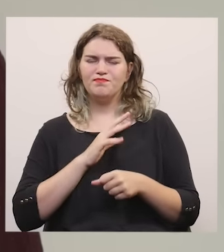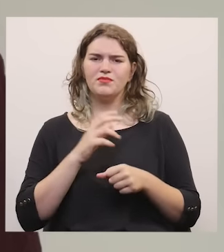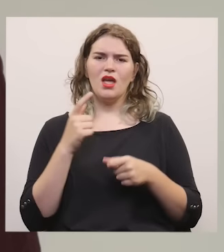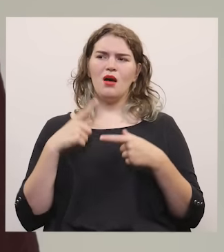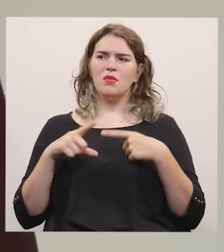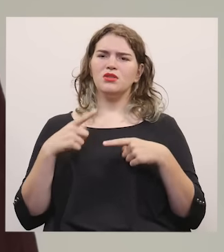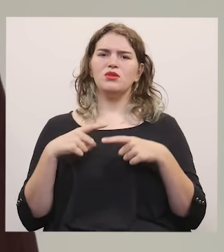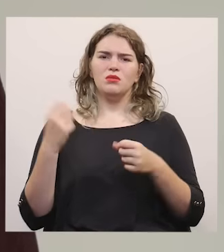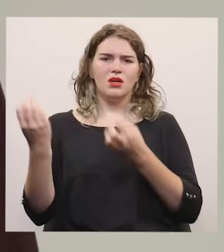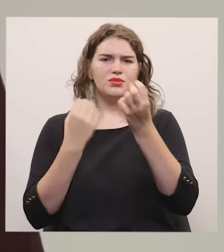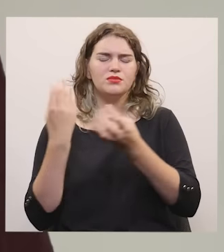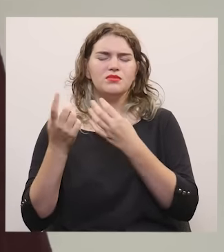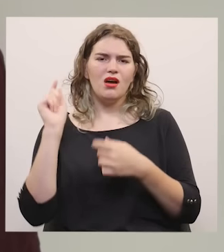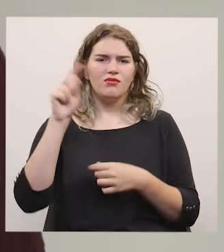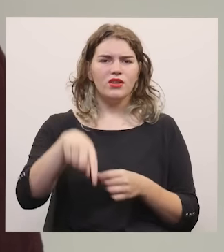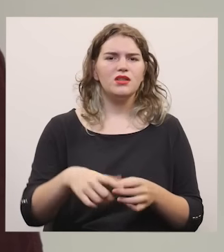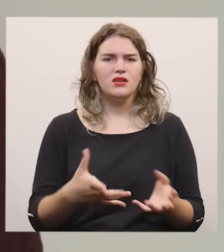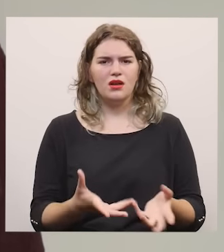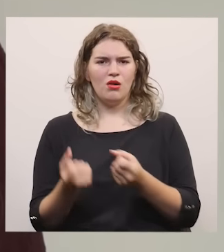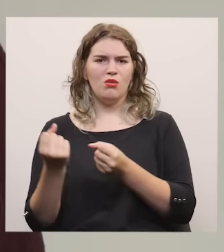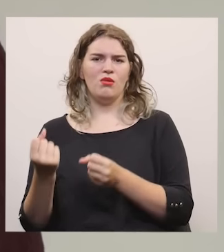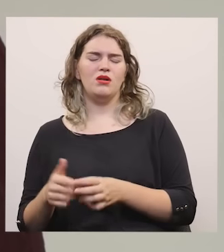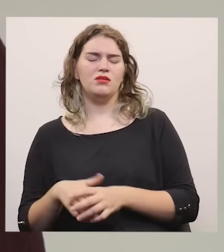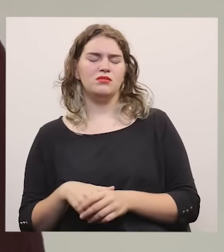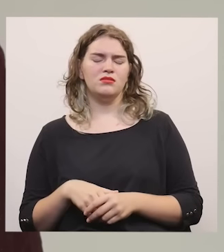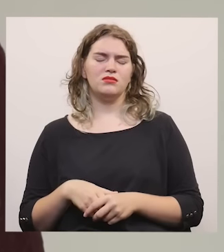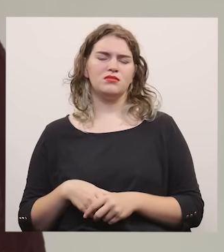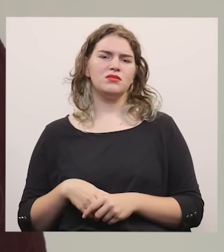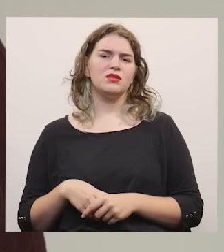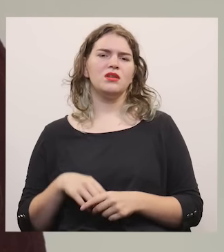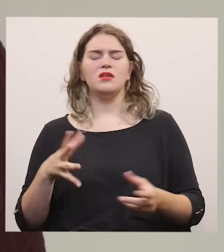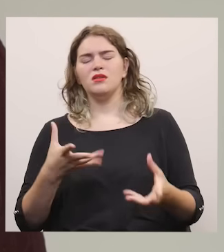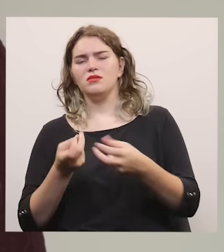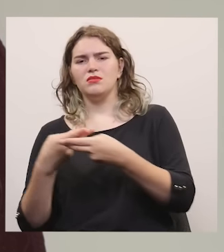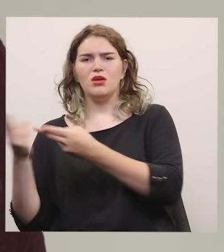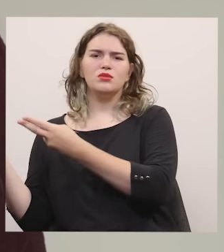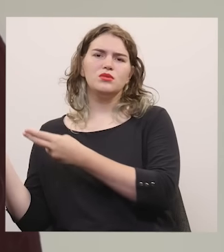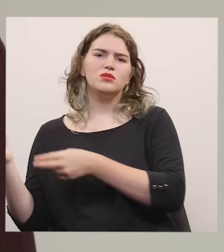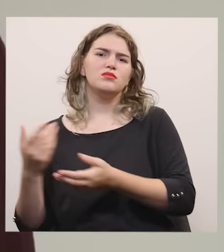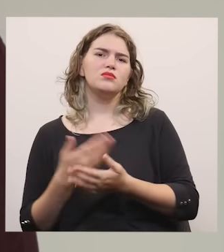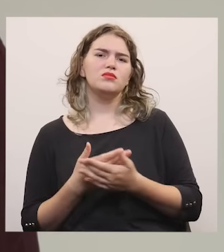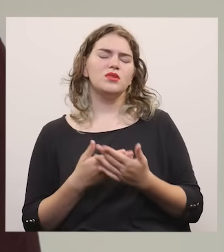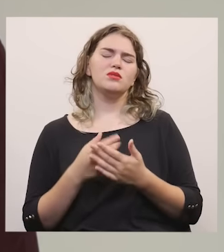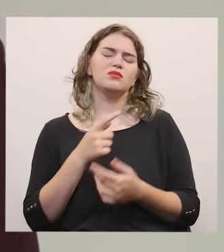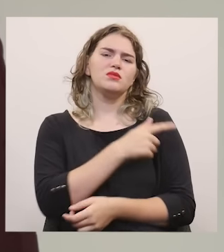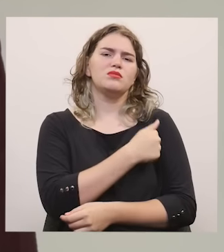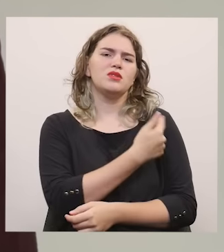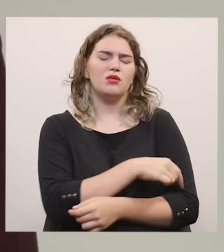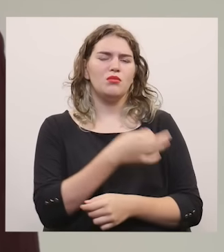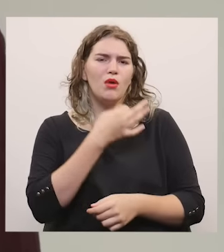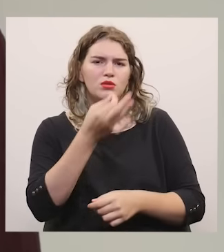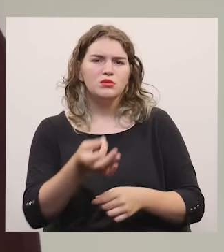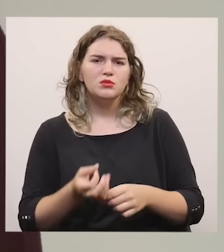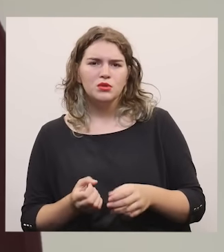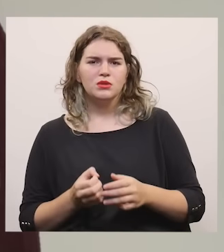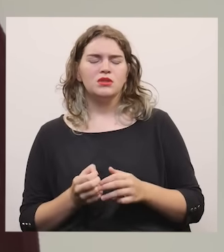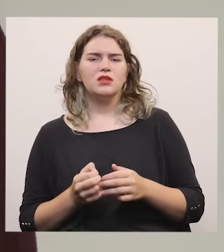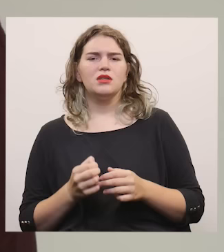să vină ambulanța. A venit ambulanța, l-au luat, l-au dus la spital și mi-au spus